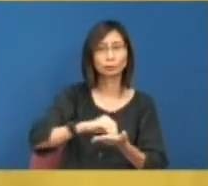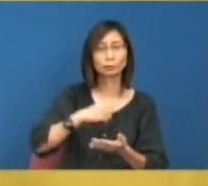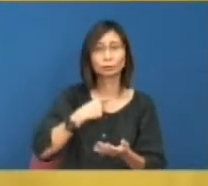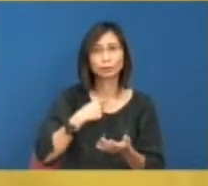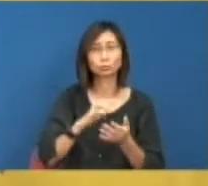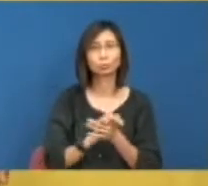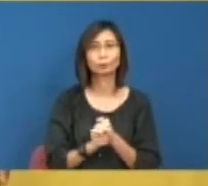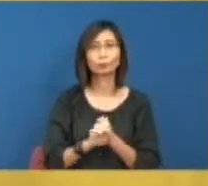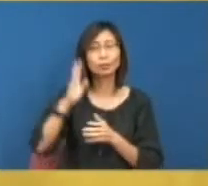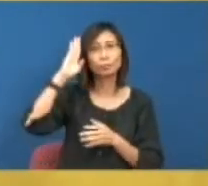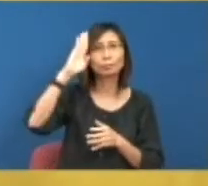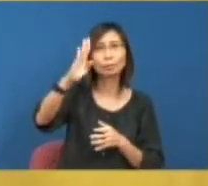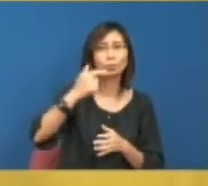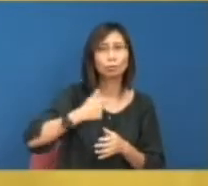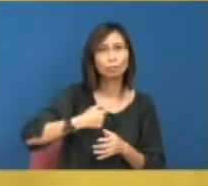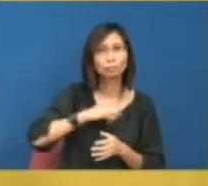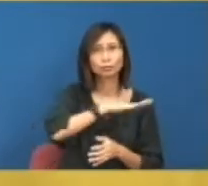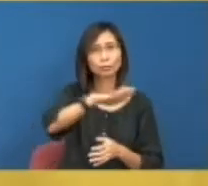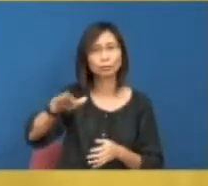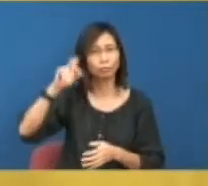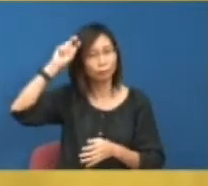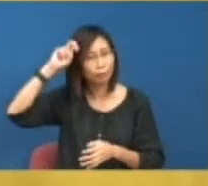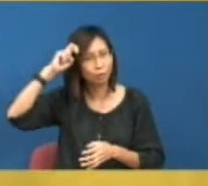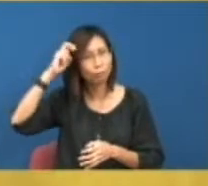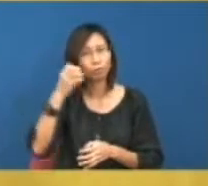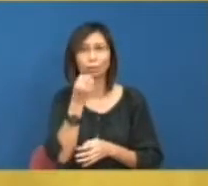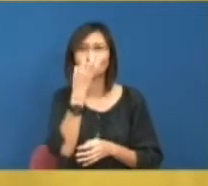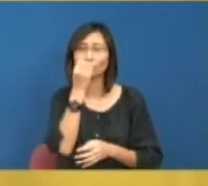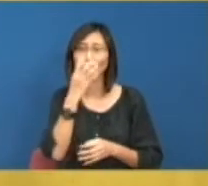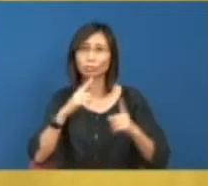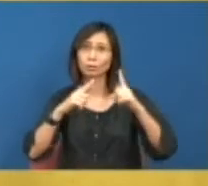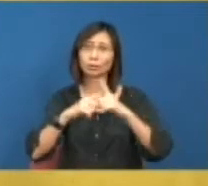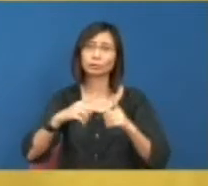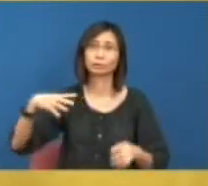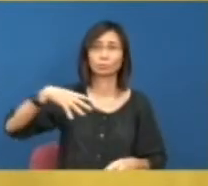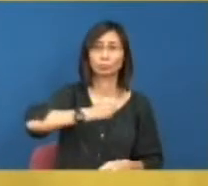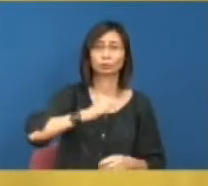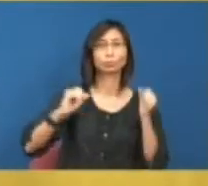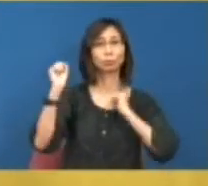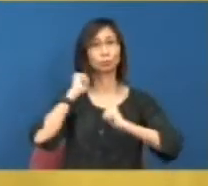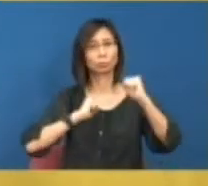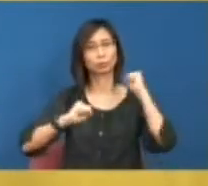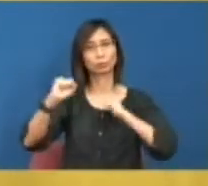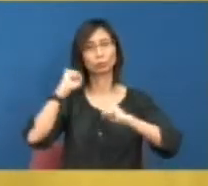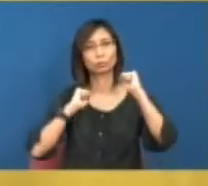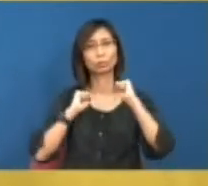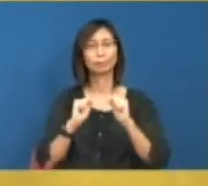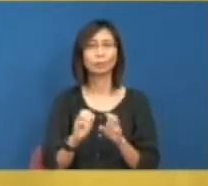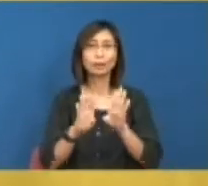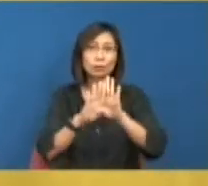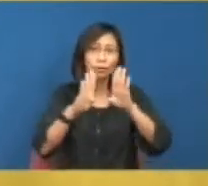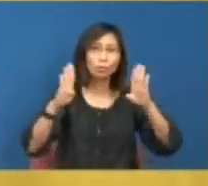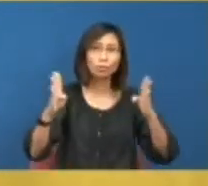哋要考察、要考慮嘅，就係話香港嘅民主運動、香港嘅未萌芽緊嘅一個抗